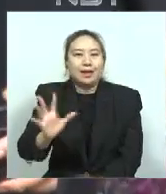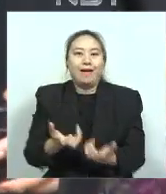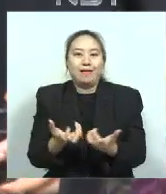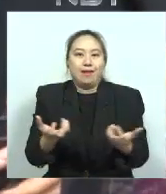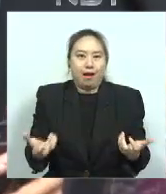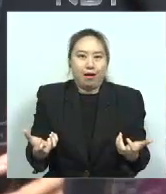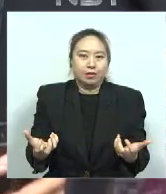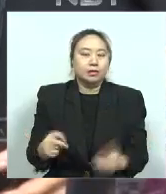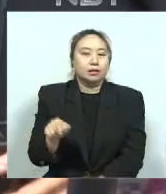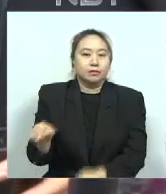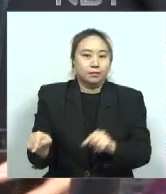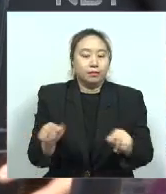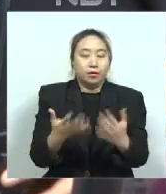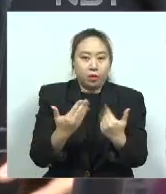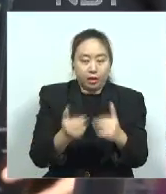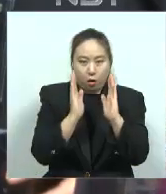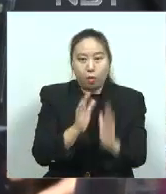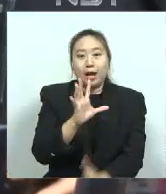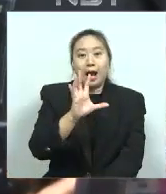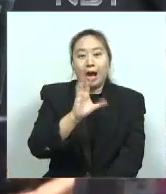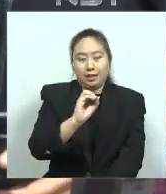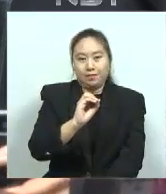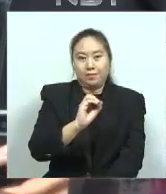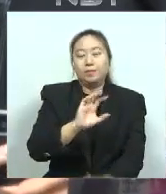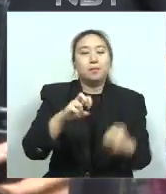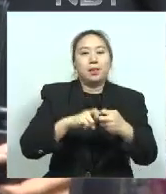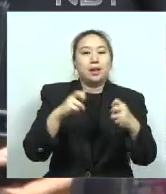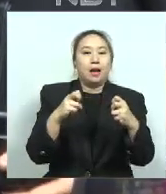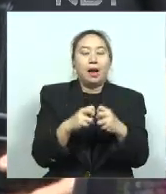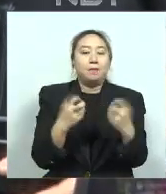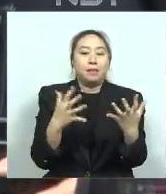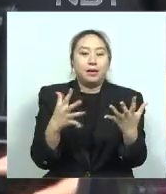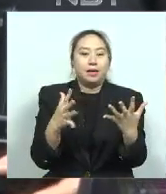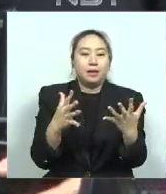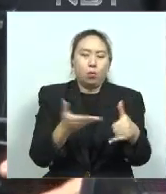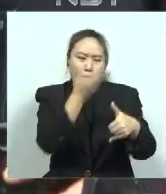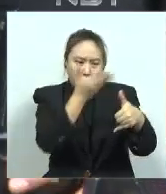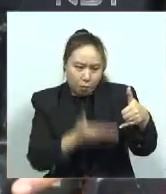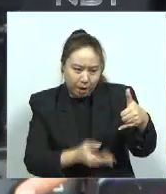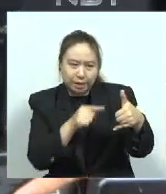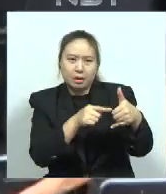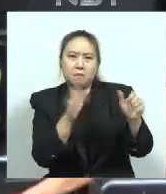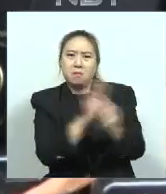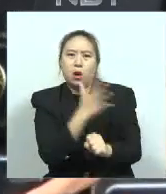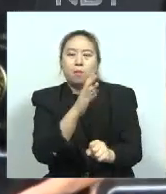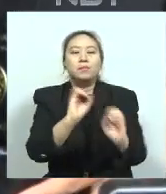ยืนยันด้วยเนาะคะว่าทั้ง50คนไม่มีปัญหาเรื่องการขาดคุณสมบัติหาก